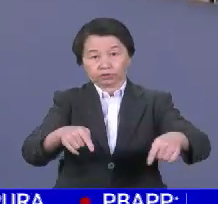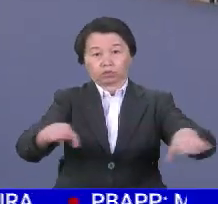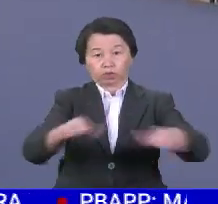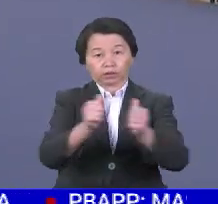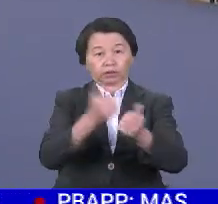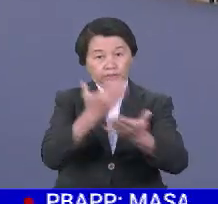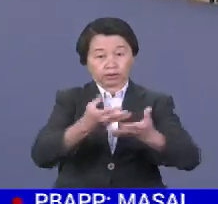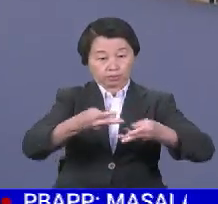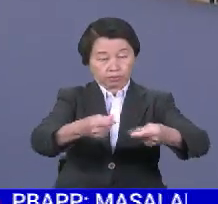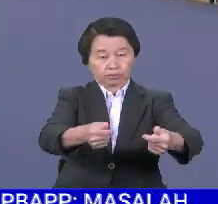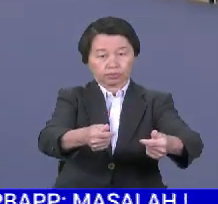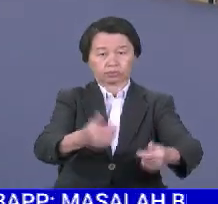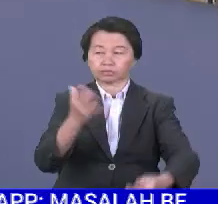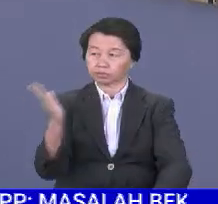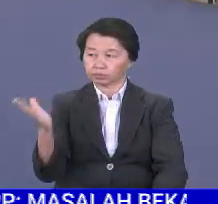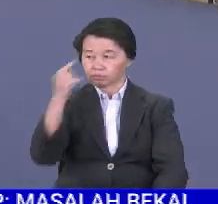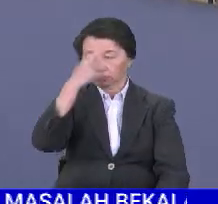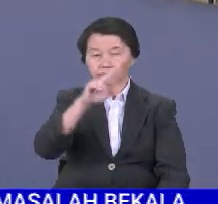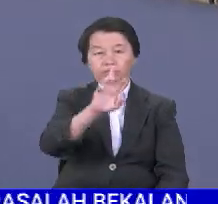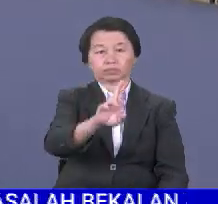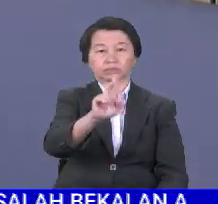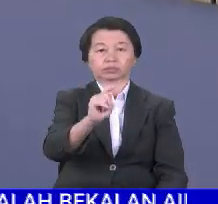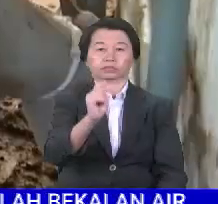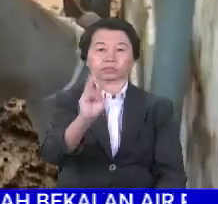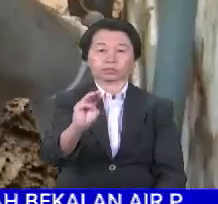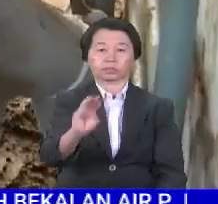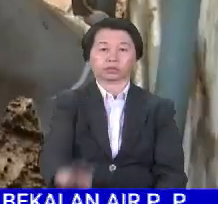lancar. Kamarudin Abdullah, RTM.